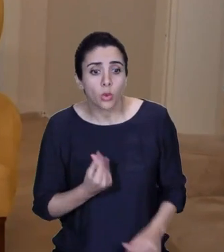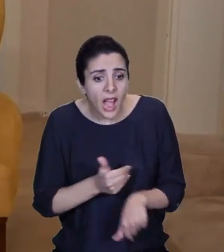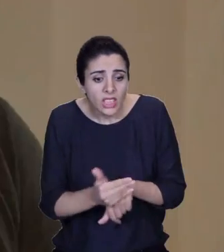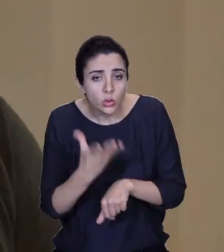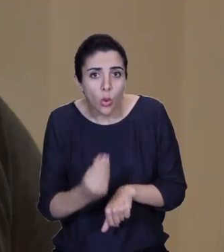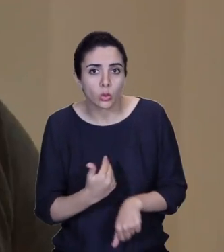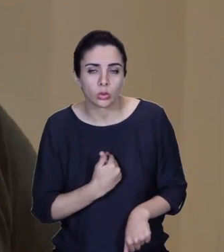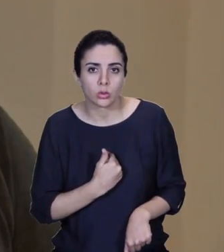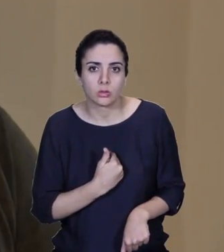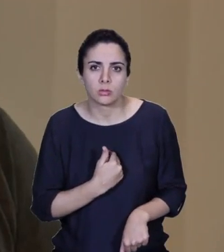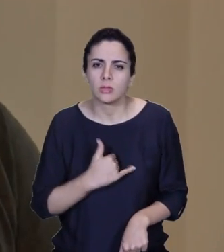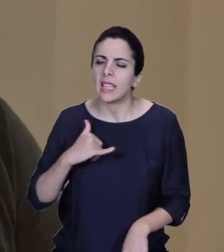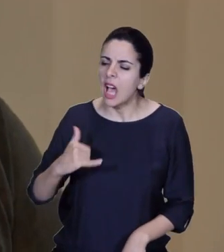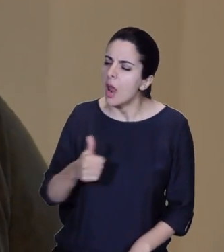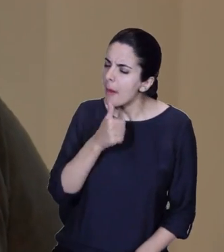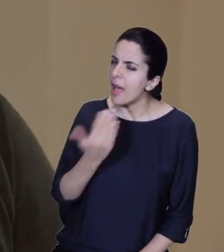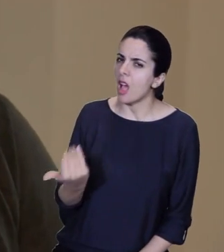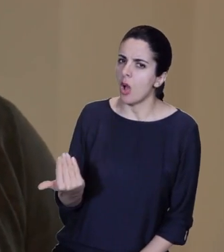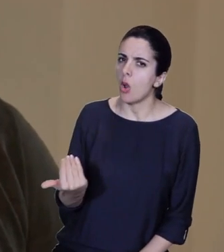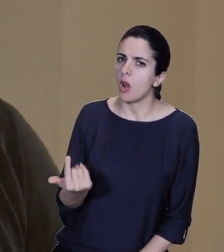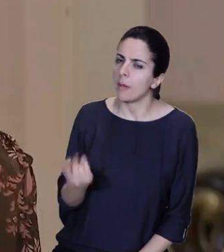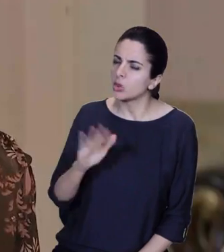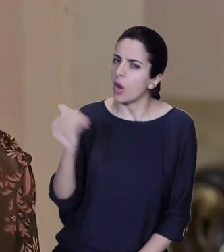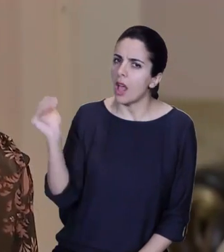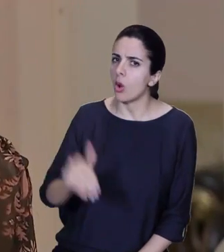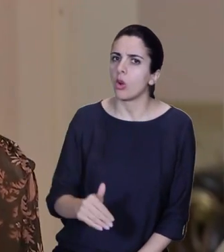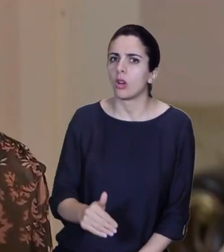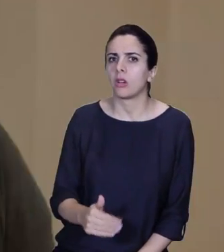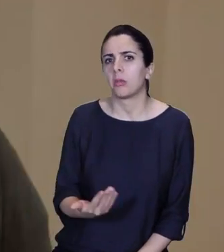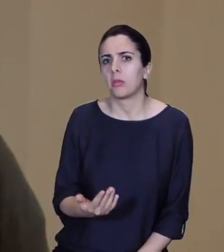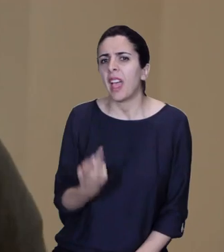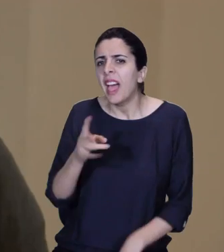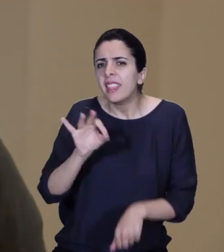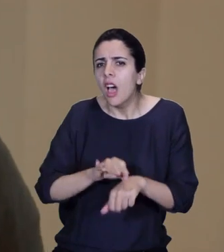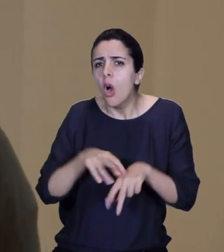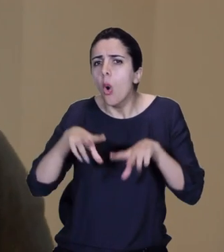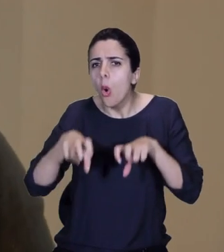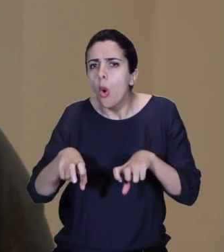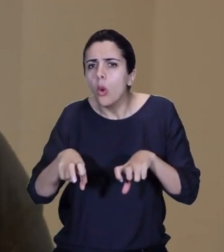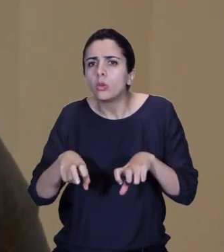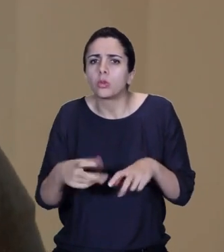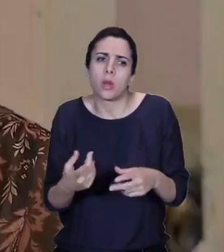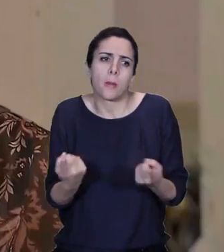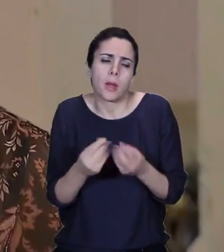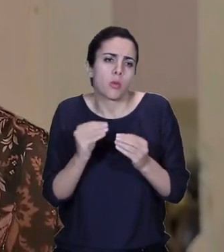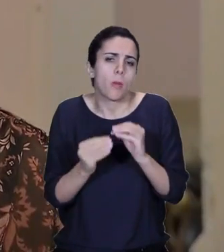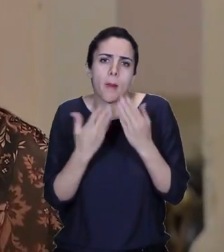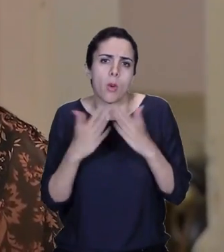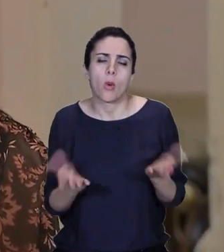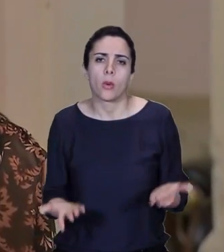geç kaldım. Eli kulağındadır babanın. Birazdan gelir. Zaten 2 dakika otursan kıyamet kopmaz